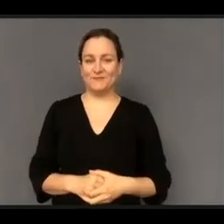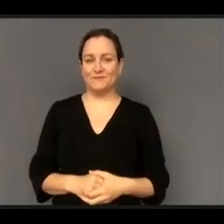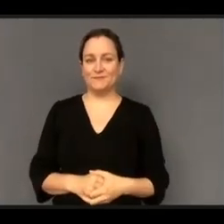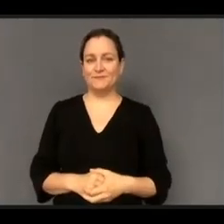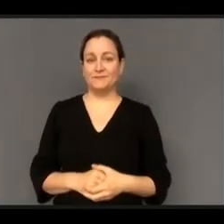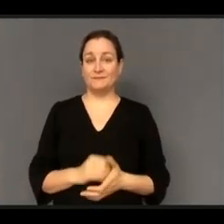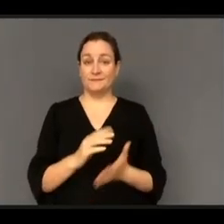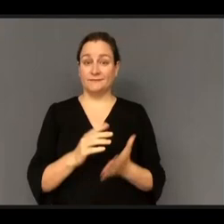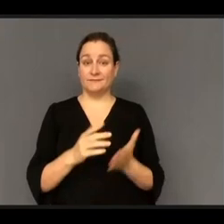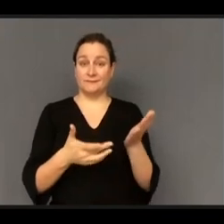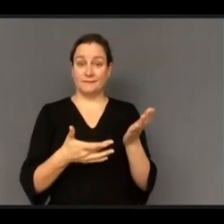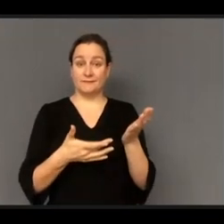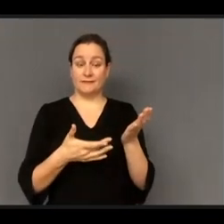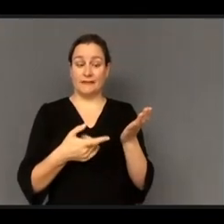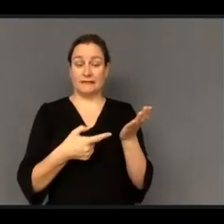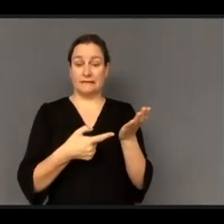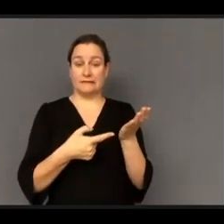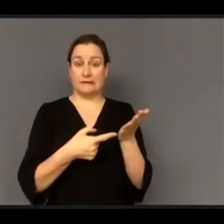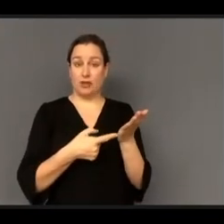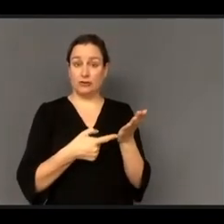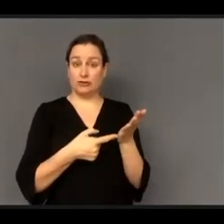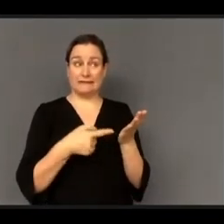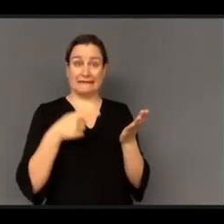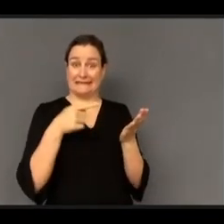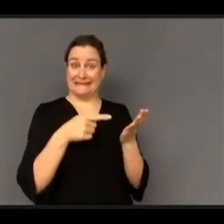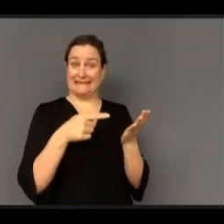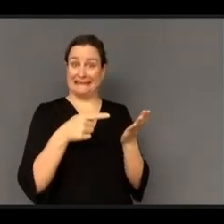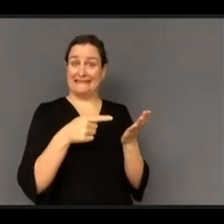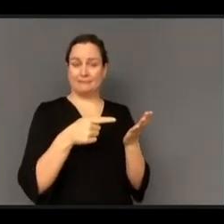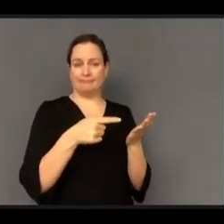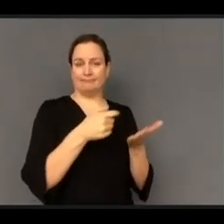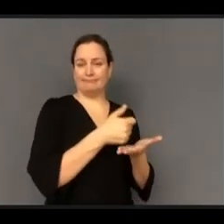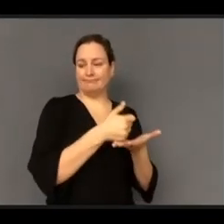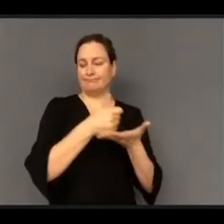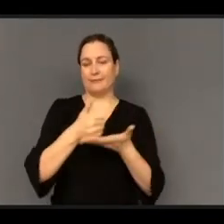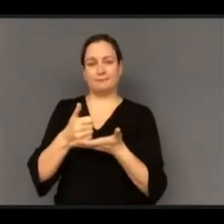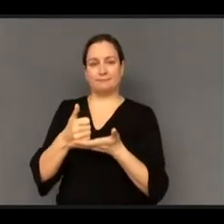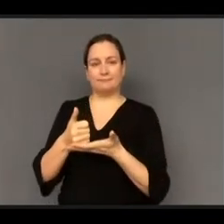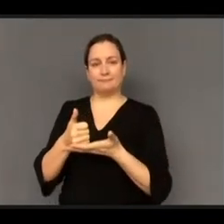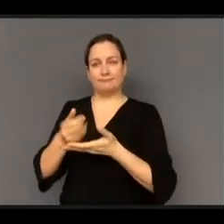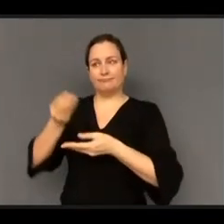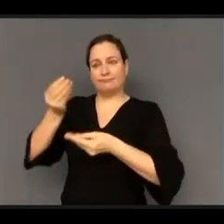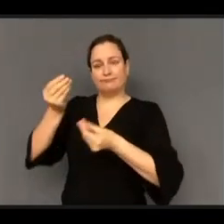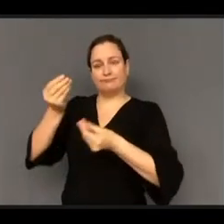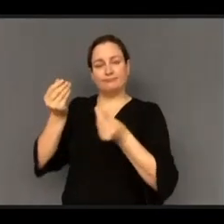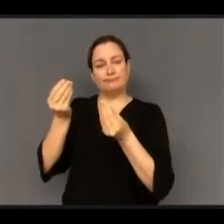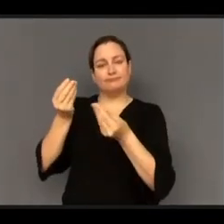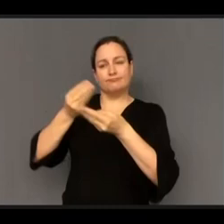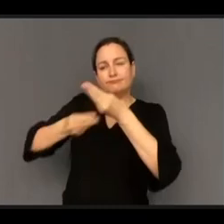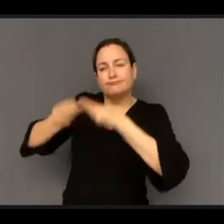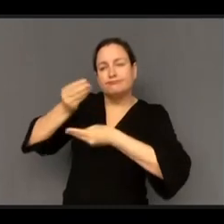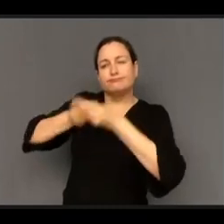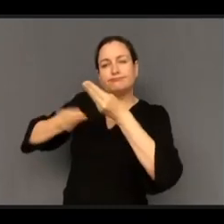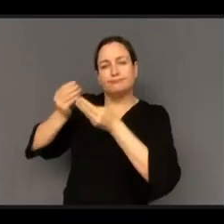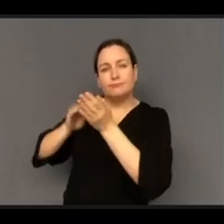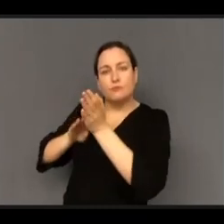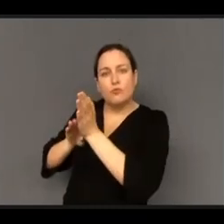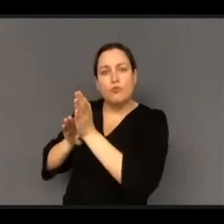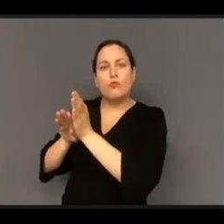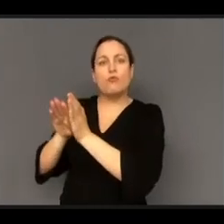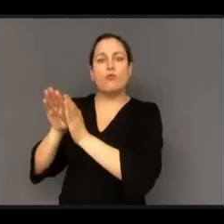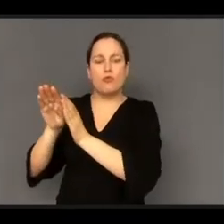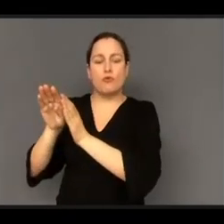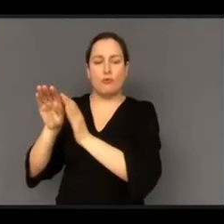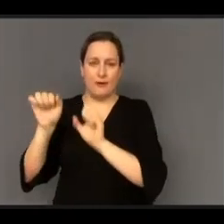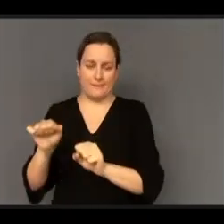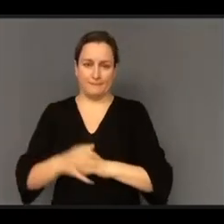動を支え、経済成長をもたらすエンジンです。インターネット